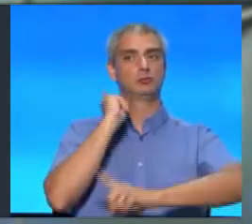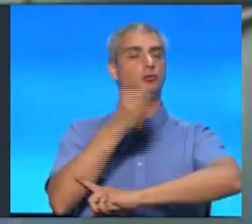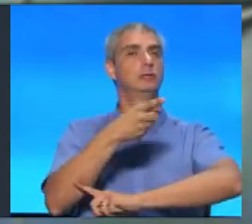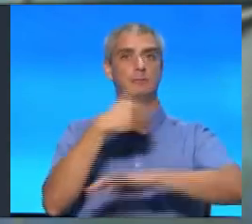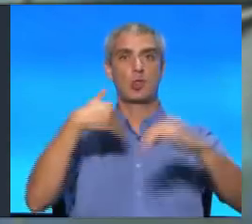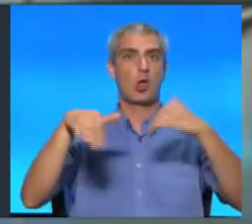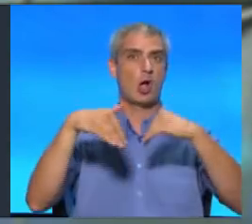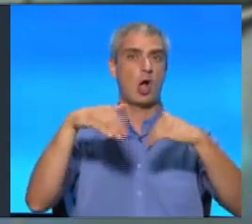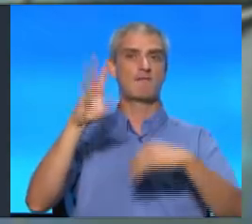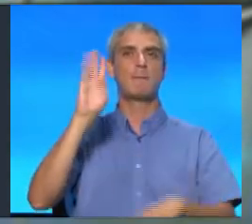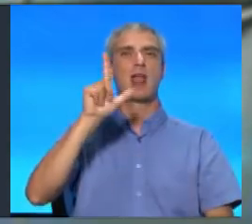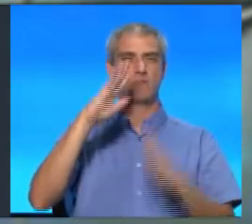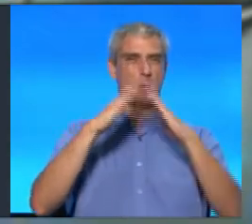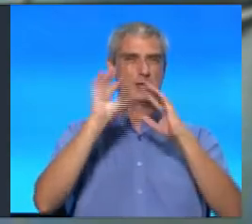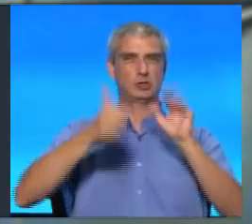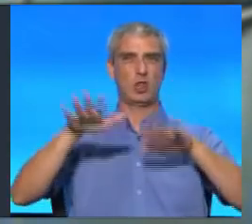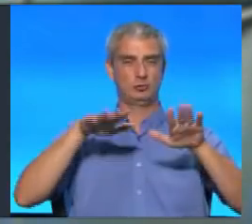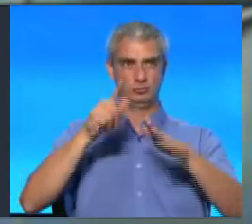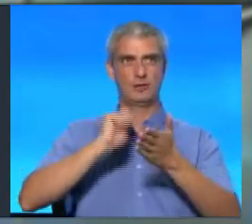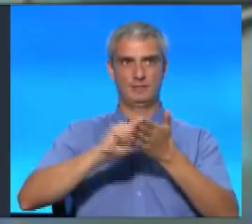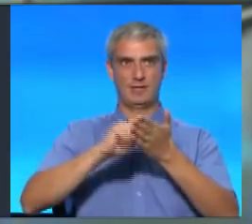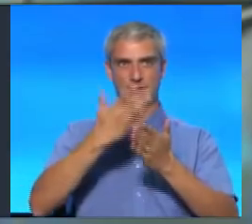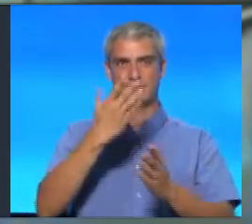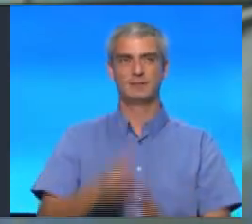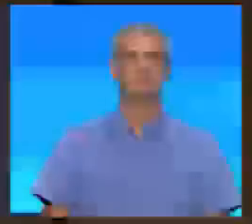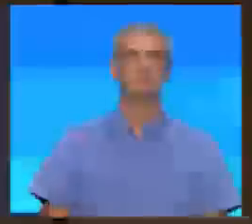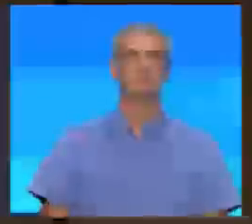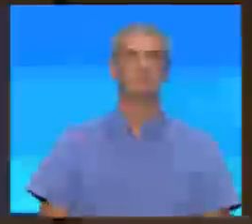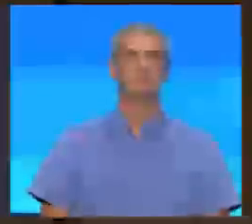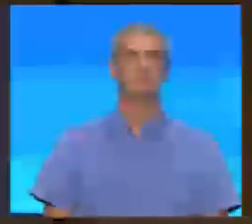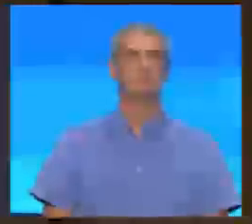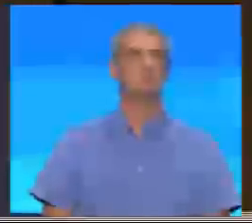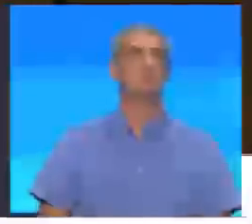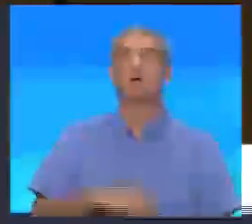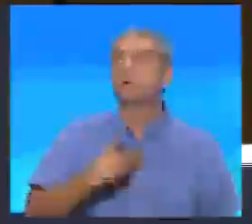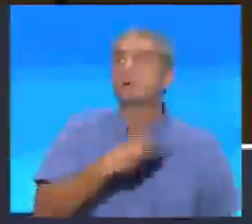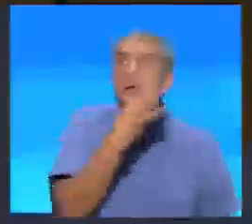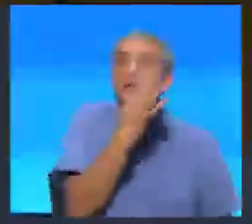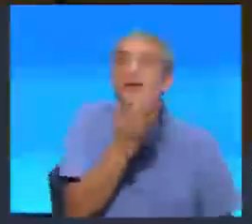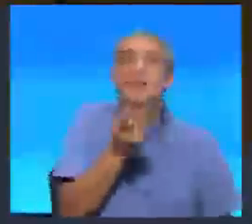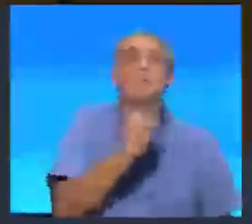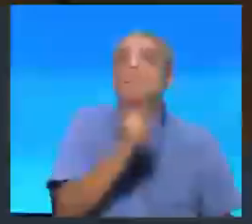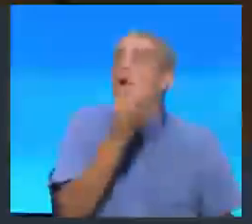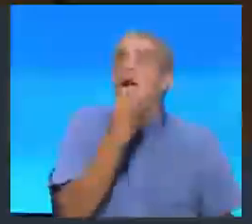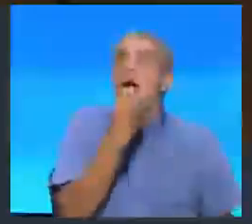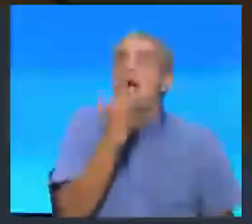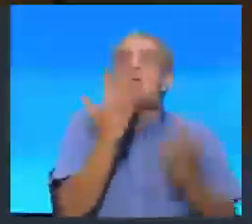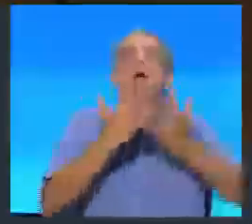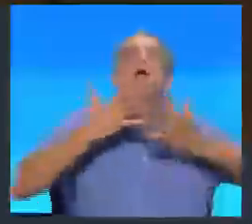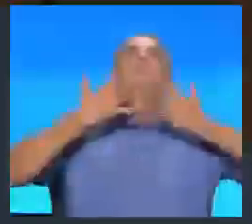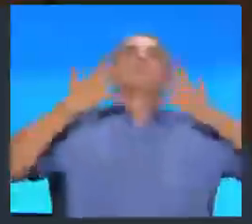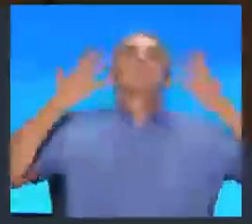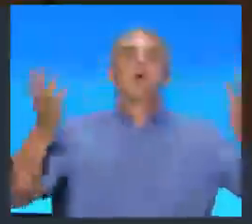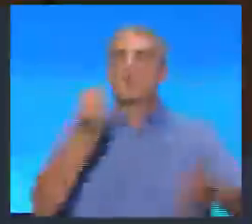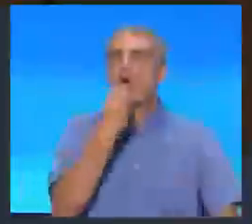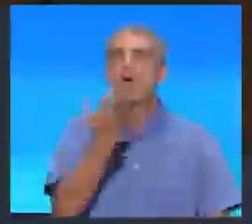בלפור, ובהכנת הכתבה הזאת צייה גם שירה הדס נקר. הנה. אני רוצה לשאול אתכם, מי אכל את הכמויות העצומות של